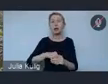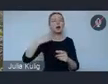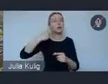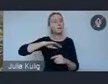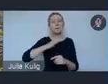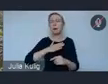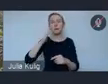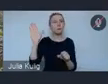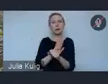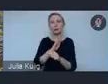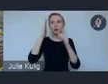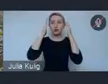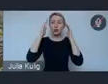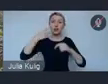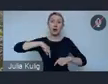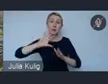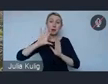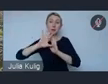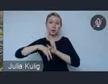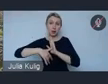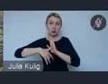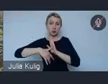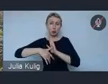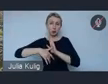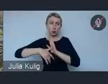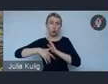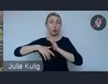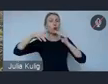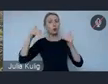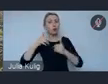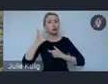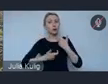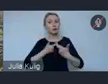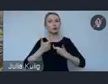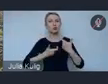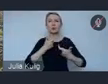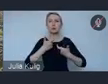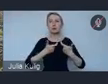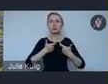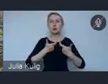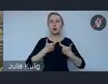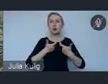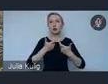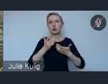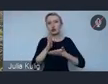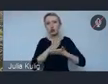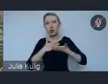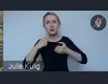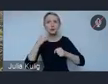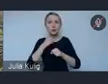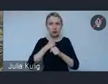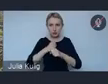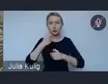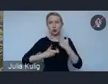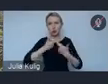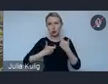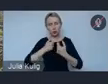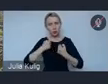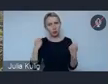że my jako miasto jesteśmy w stanie zrobić pewien kawałek pracy i robimy ją bardzo